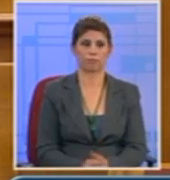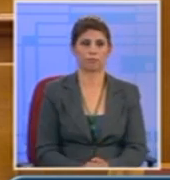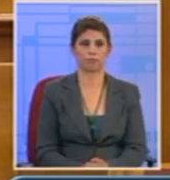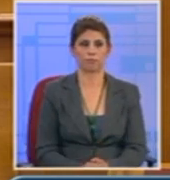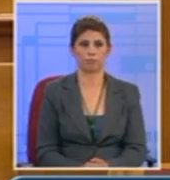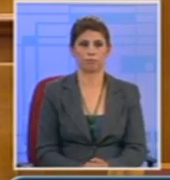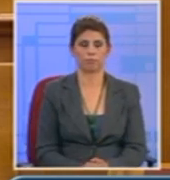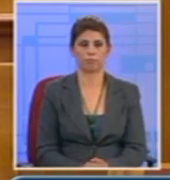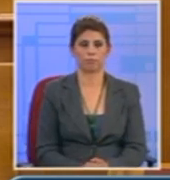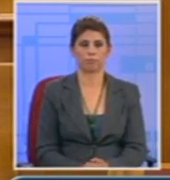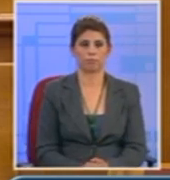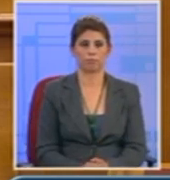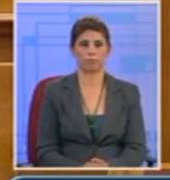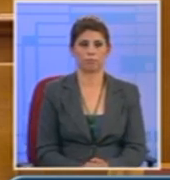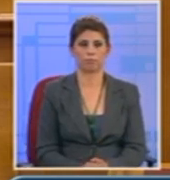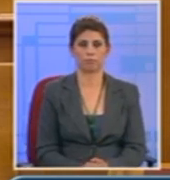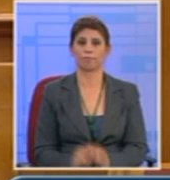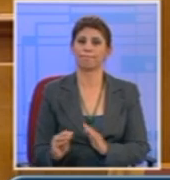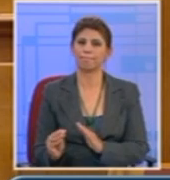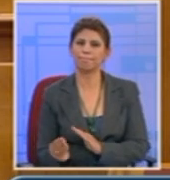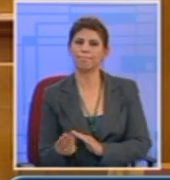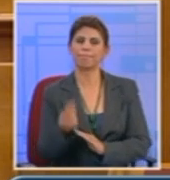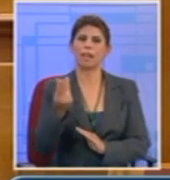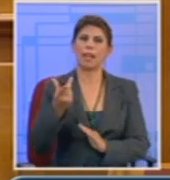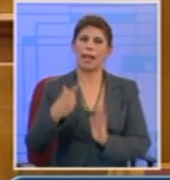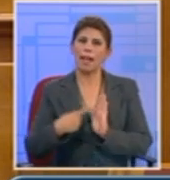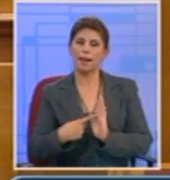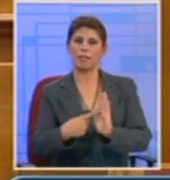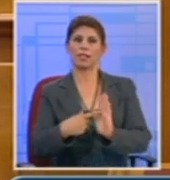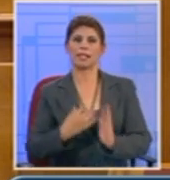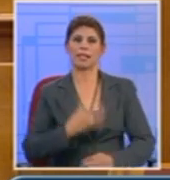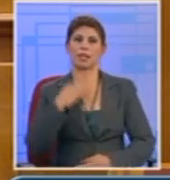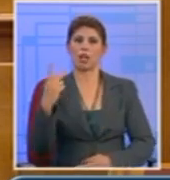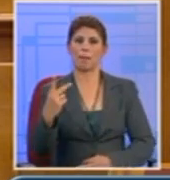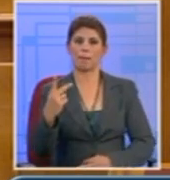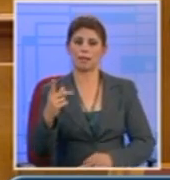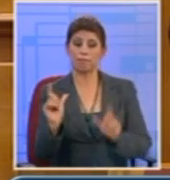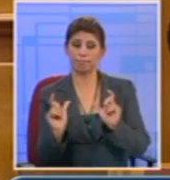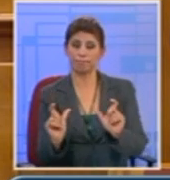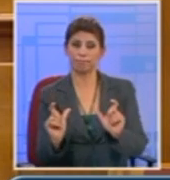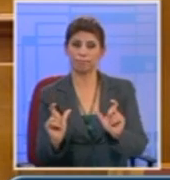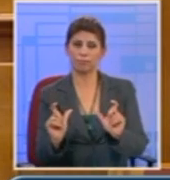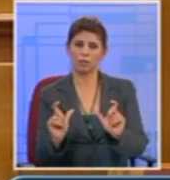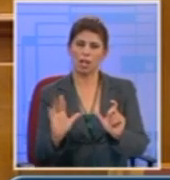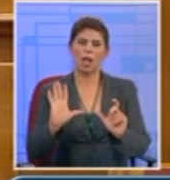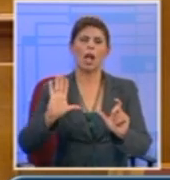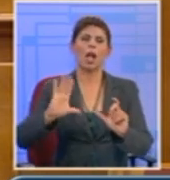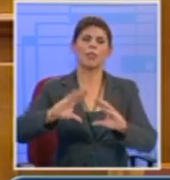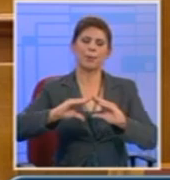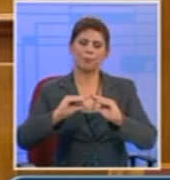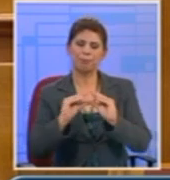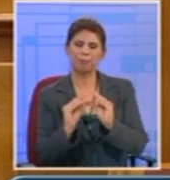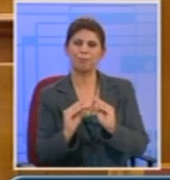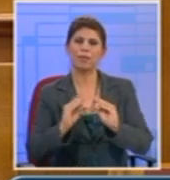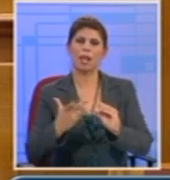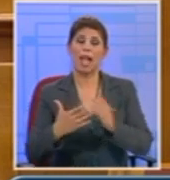εξέθρεψε τον κύριο καμμένο ως θεματοφύλακα της άκαμπτης ριζοσπαστικής